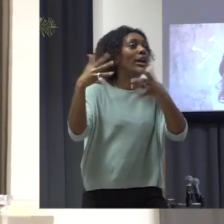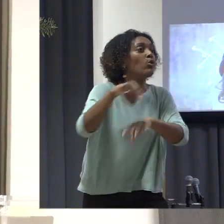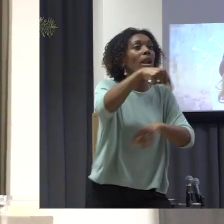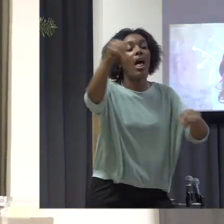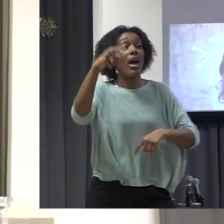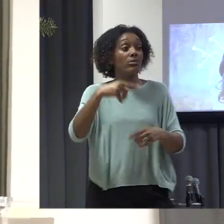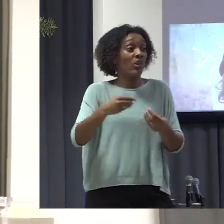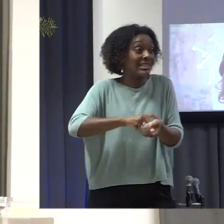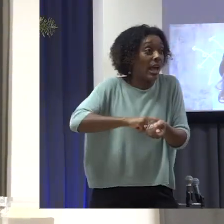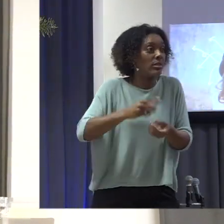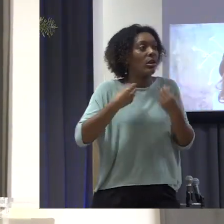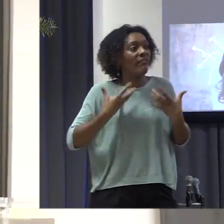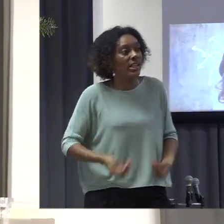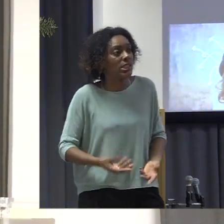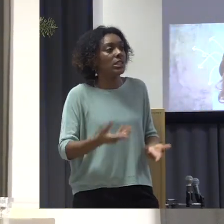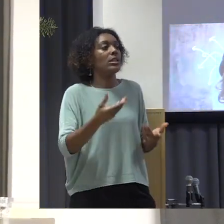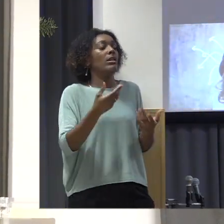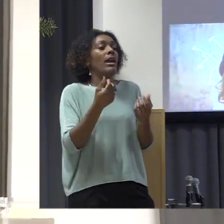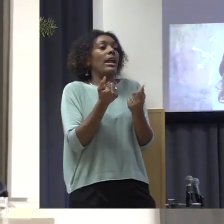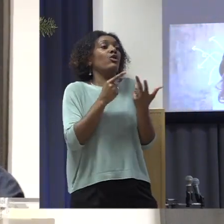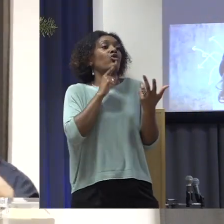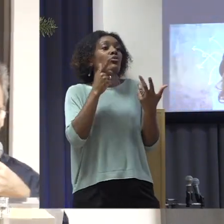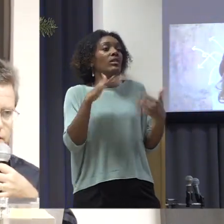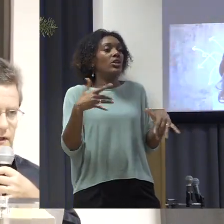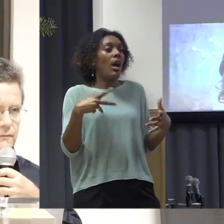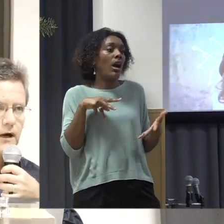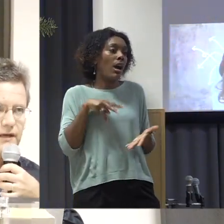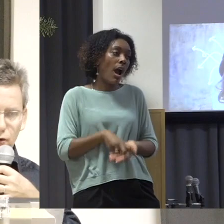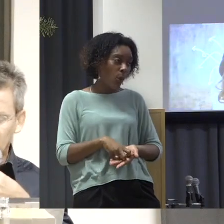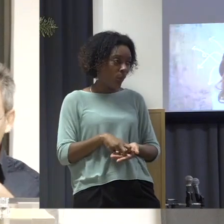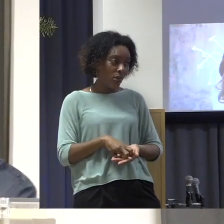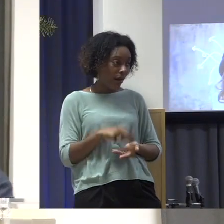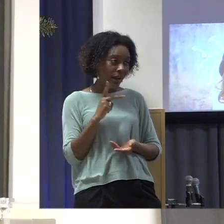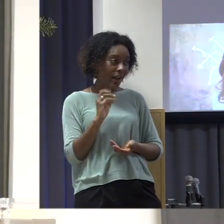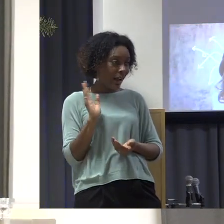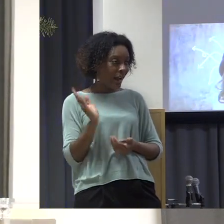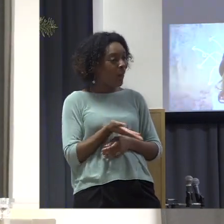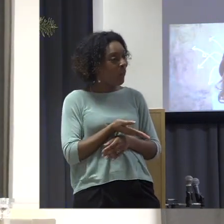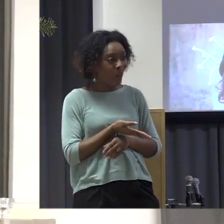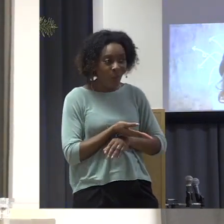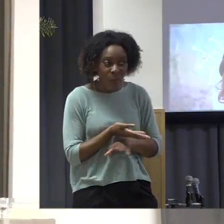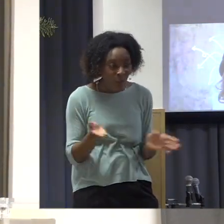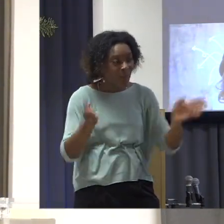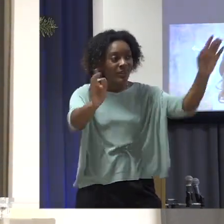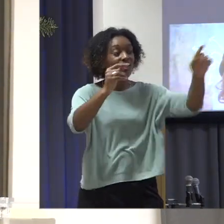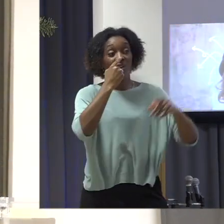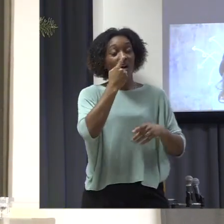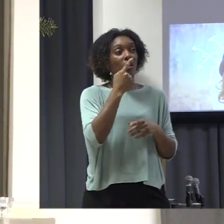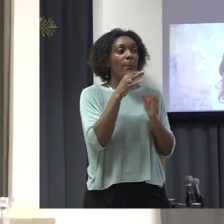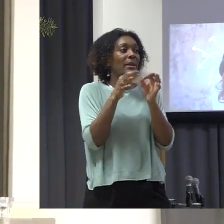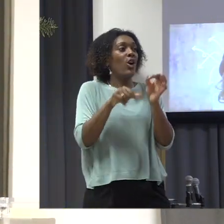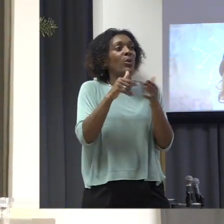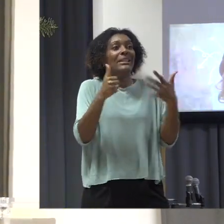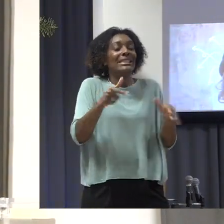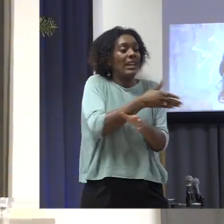on est stressé, on est fatigué. Et au bout de quelques jours déjà, on est bien bien loin de l'idée d'un bilan de l'année 2017 parce qu'on